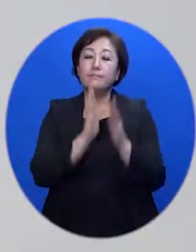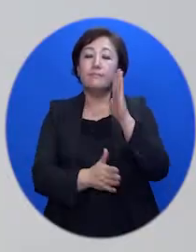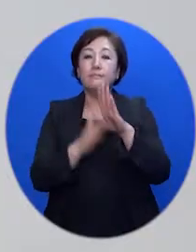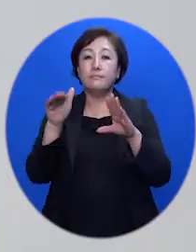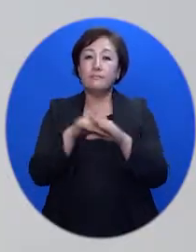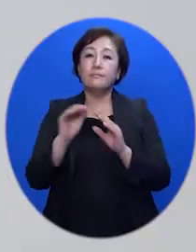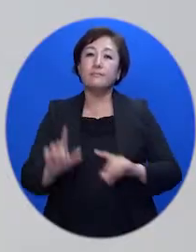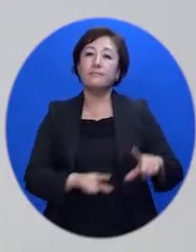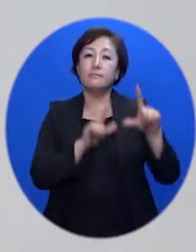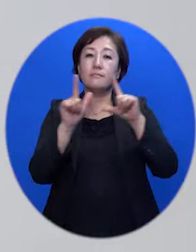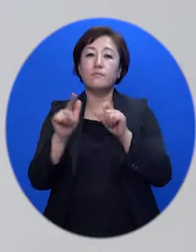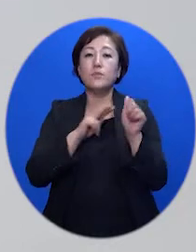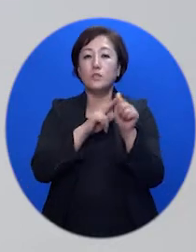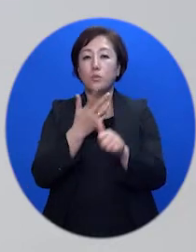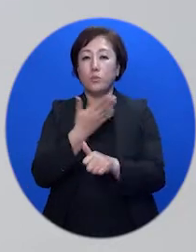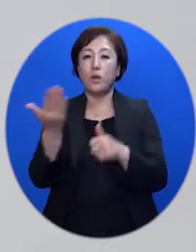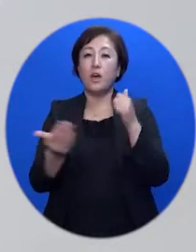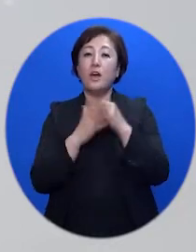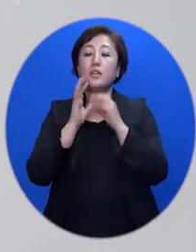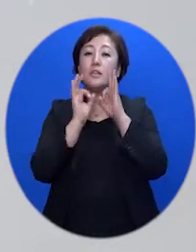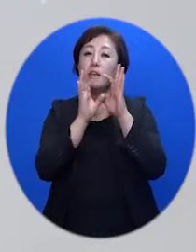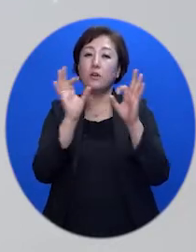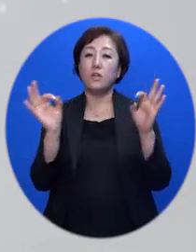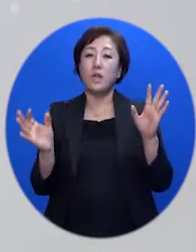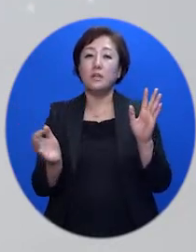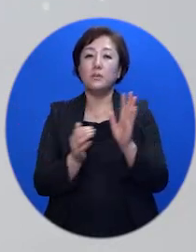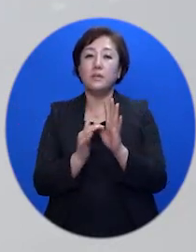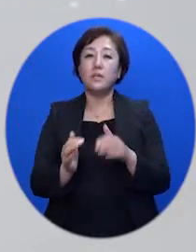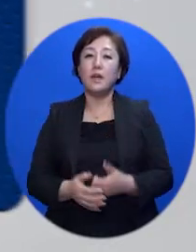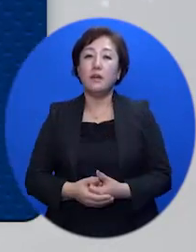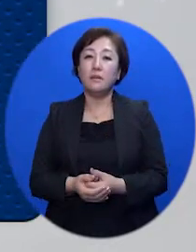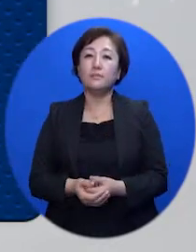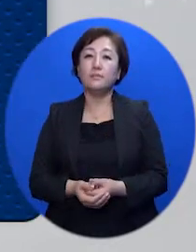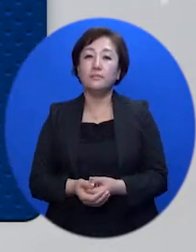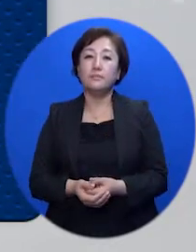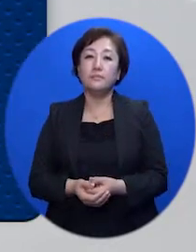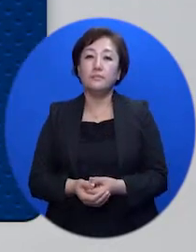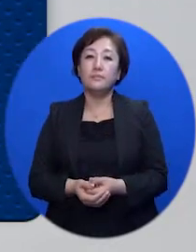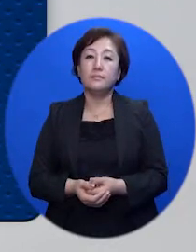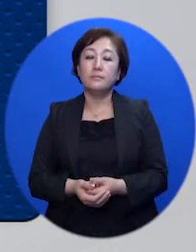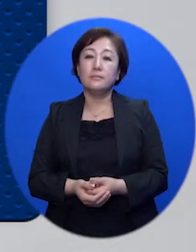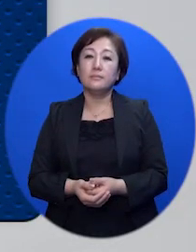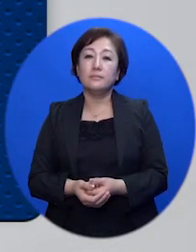울산의 문화와 생활 소식을 알려드리는 해우리 문화가 알림입니다.